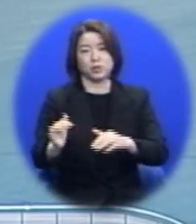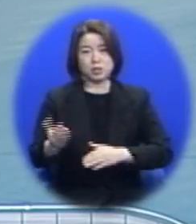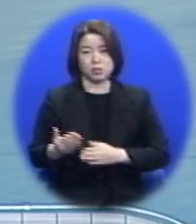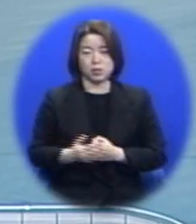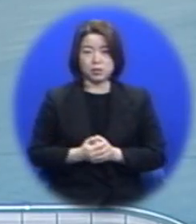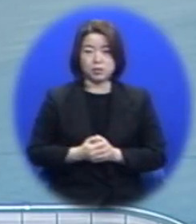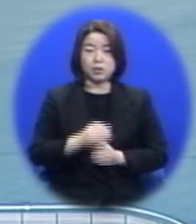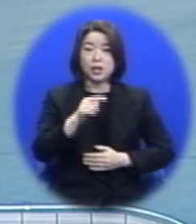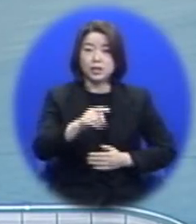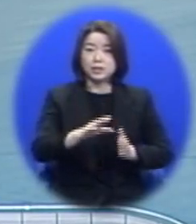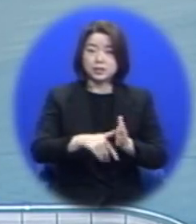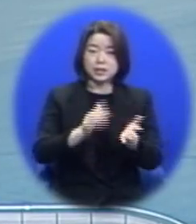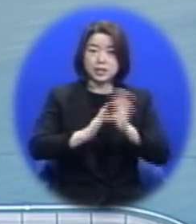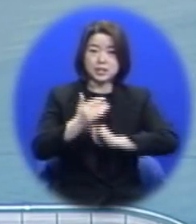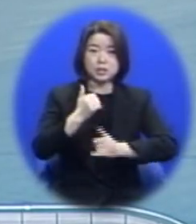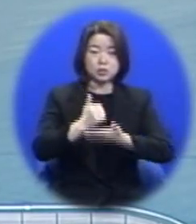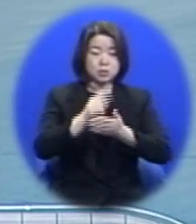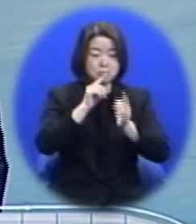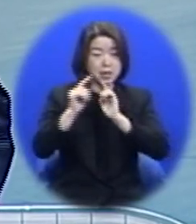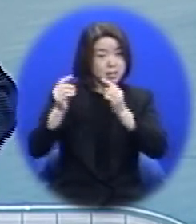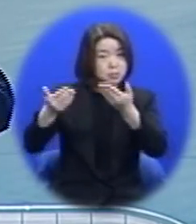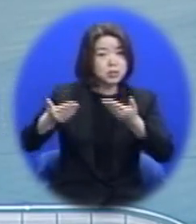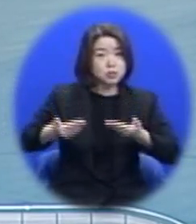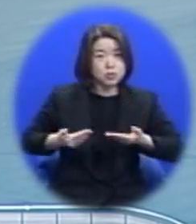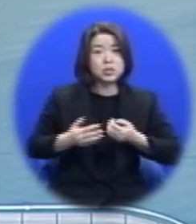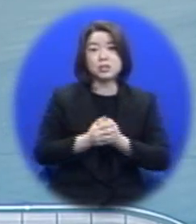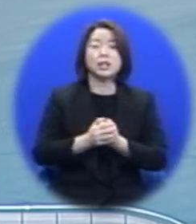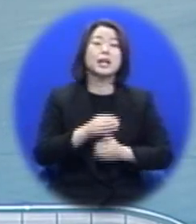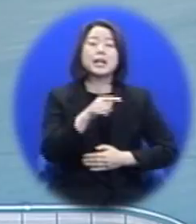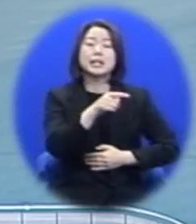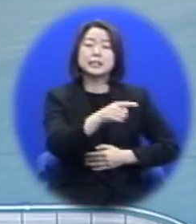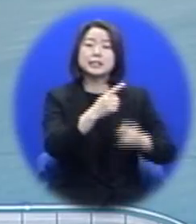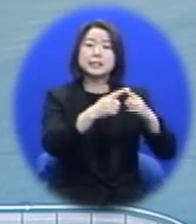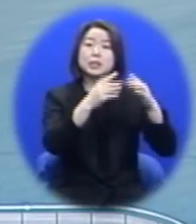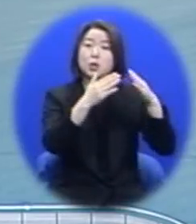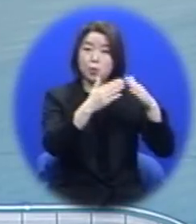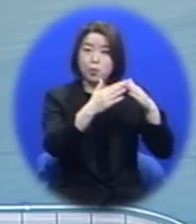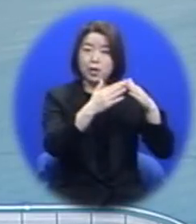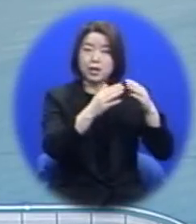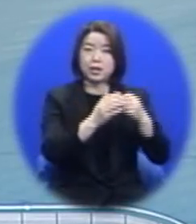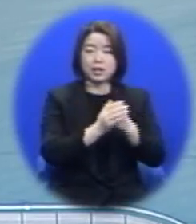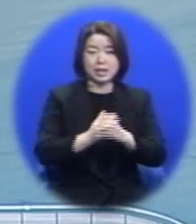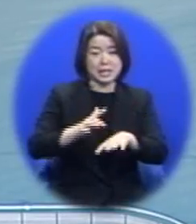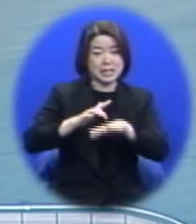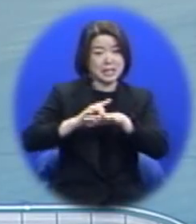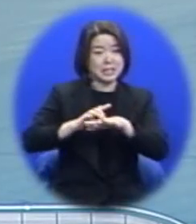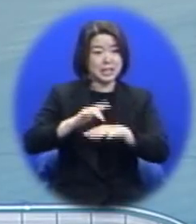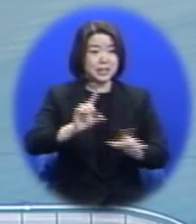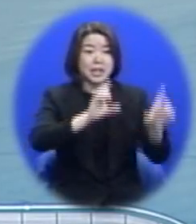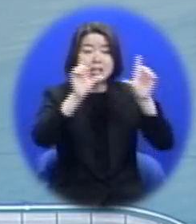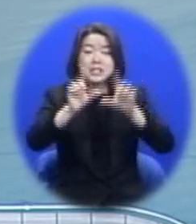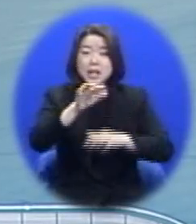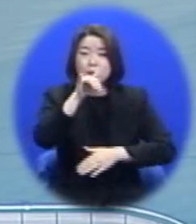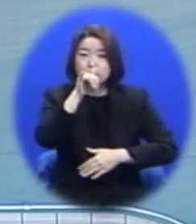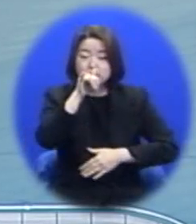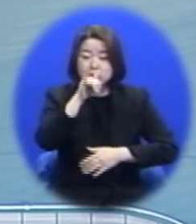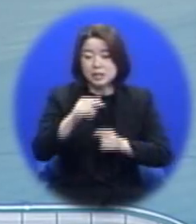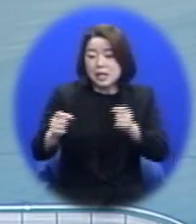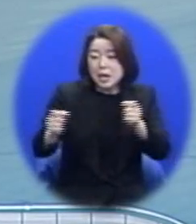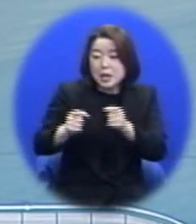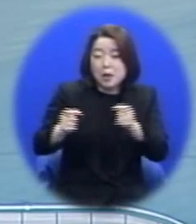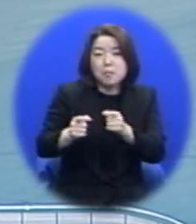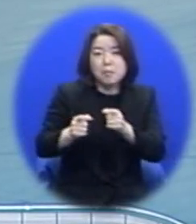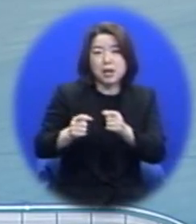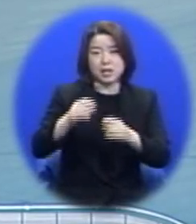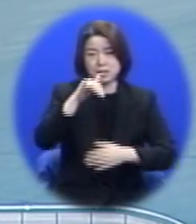예수님께서 말씀하시기를 그 교회가 사탄이 살고 있는 곳 옆에 있었다고